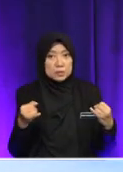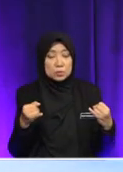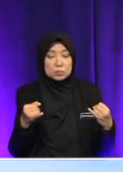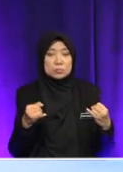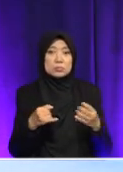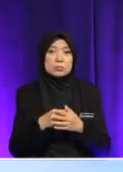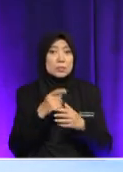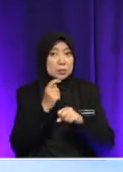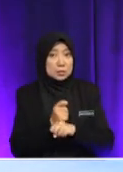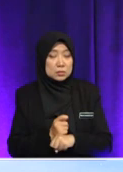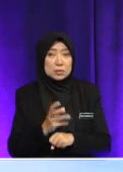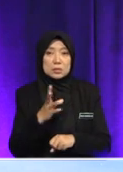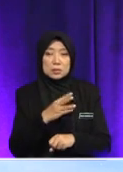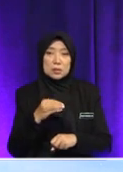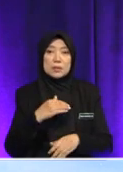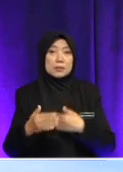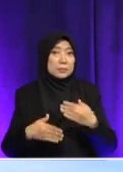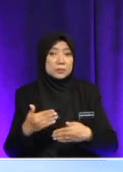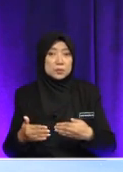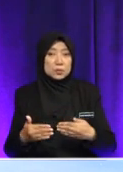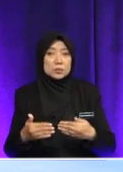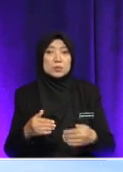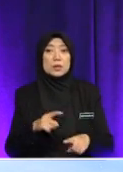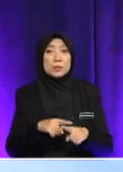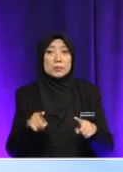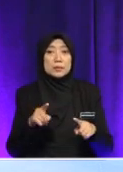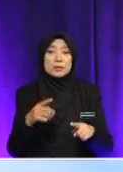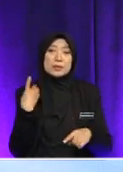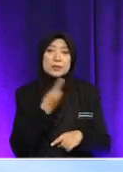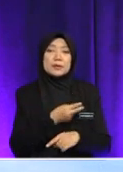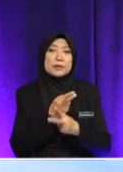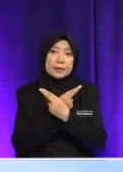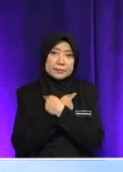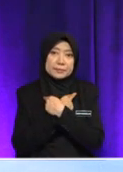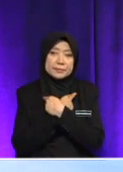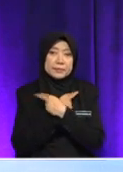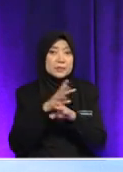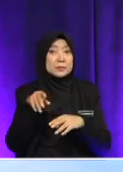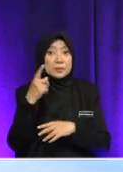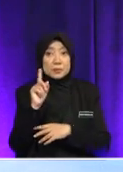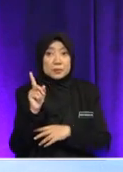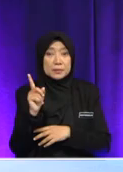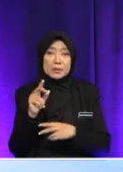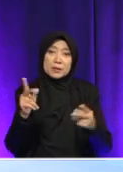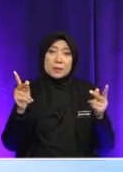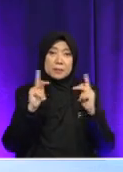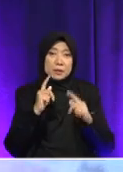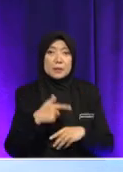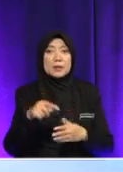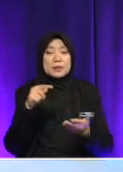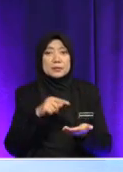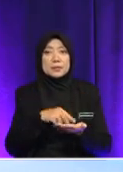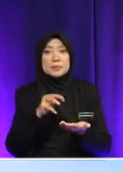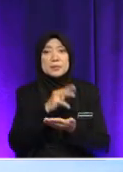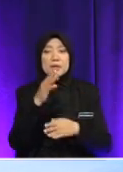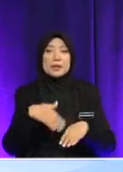strawberry tradisional dan juga tetapi kita tidak berhenti lagi sekali jangan kemana-mana tahu kembali seperti ini hanya di